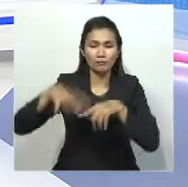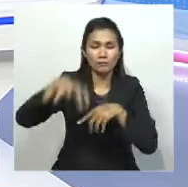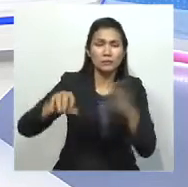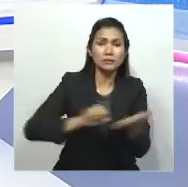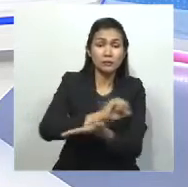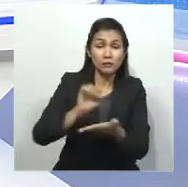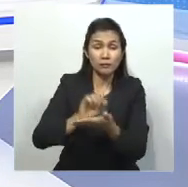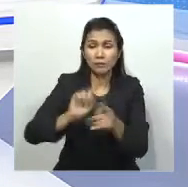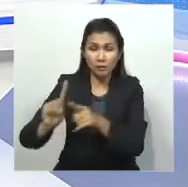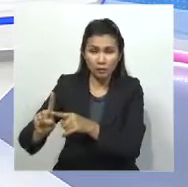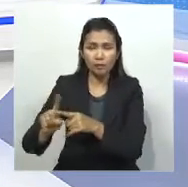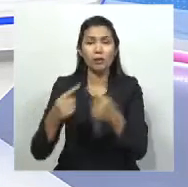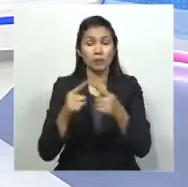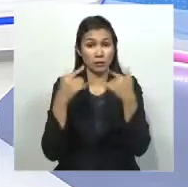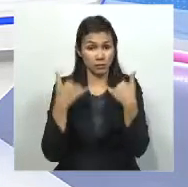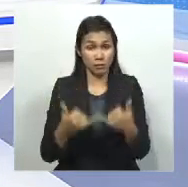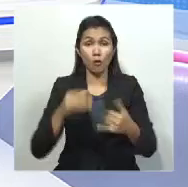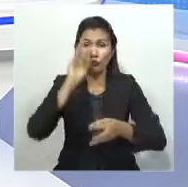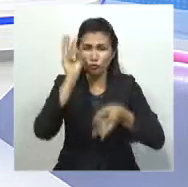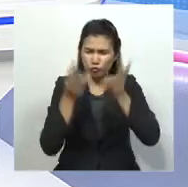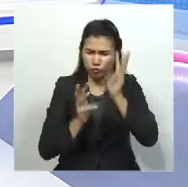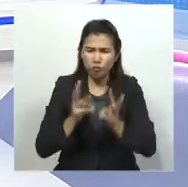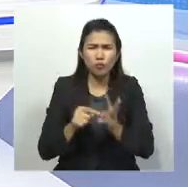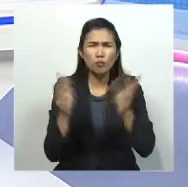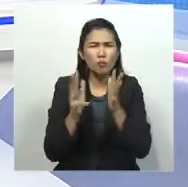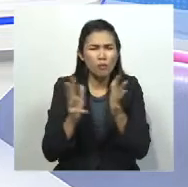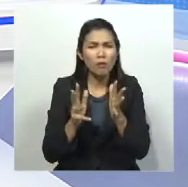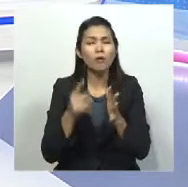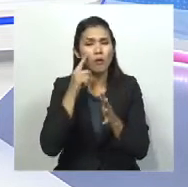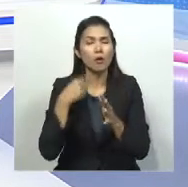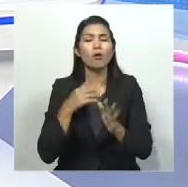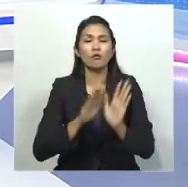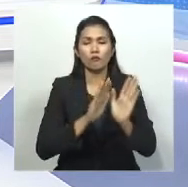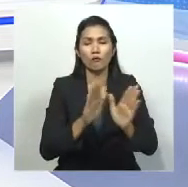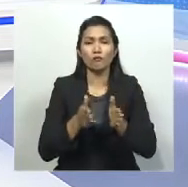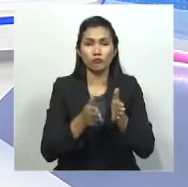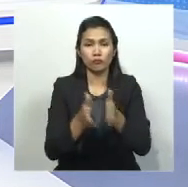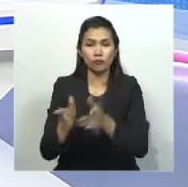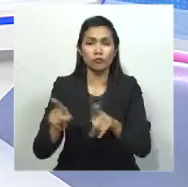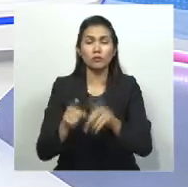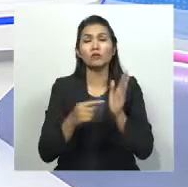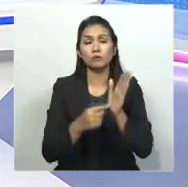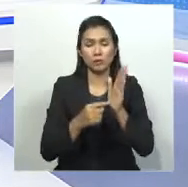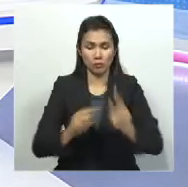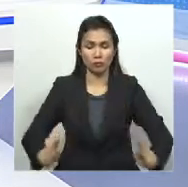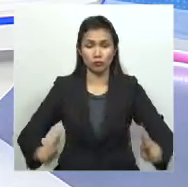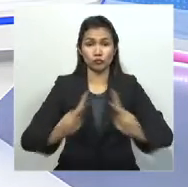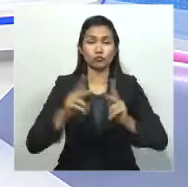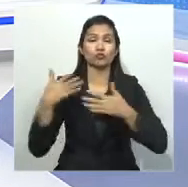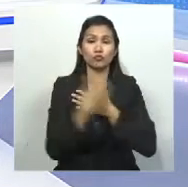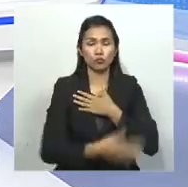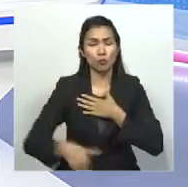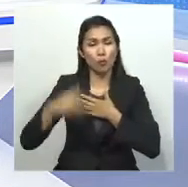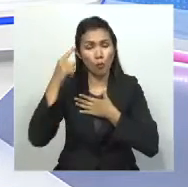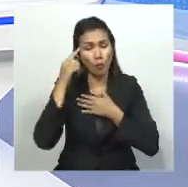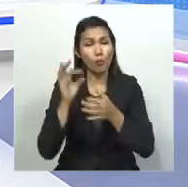ณะต่างๆแต่ตอนนี้เนี่ยจากการที่มีฝุ่นละอองจำนวนมากก็ทำให้หน่วยงานที่เกี่ยวข้องอย่างกระทรวงสาธารณสุขเขาก็แสดงความเป็น